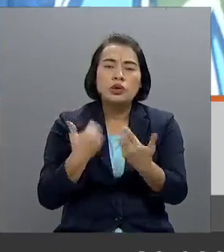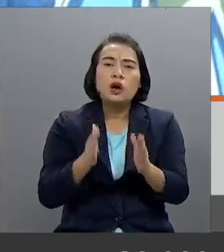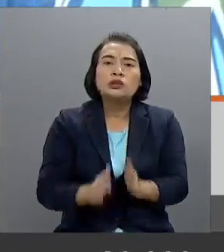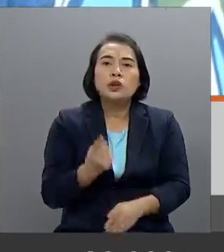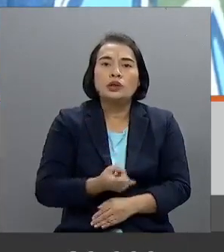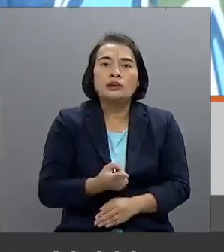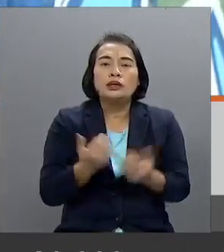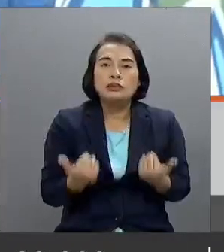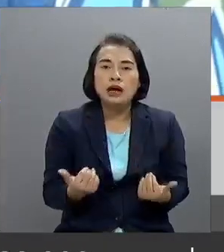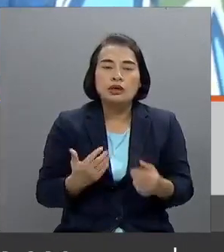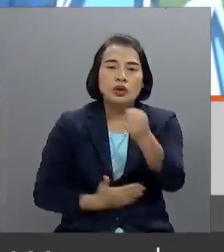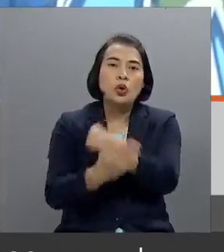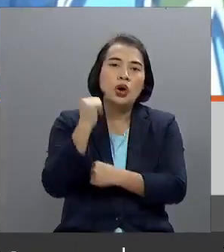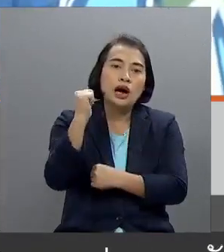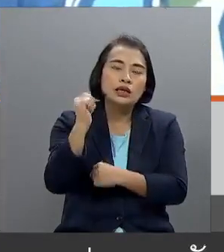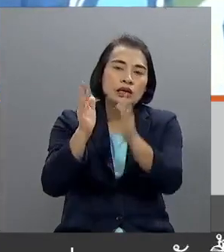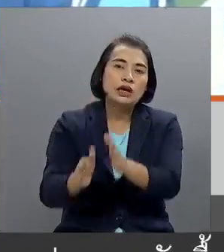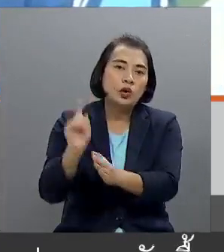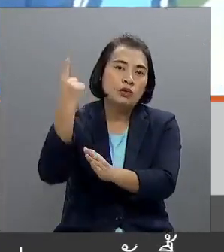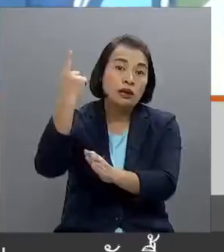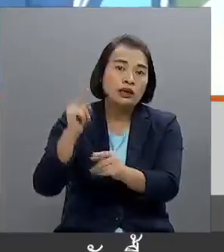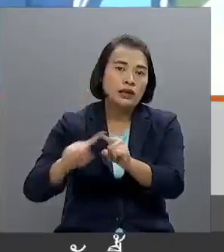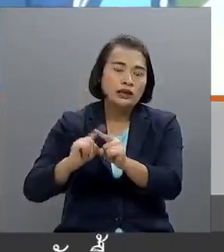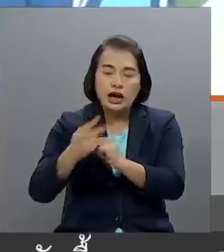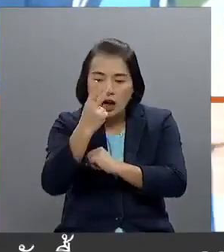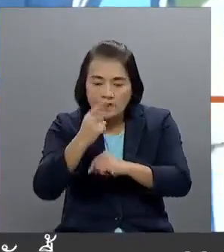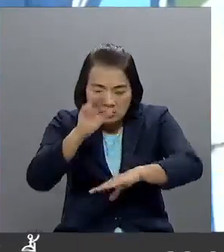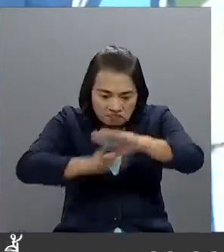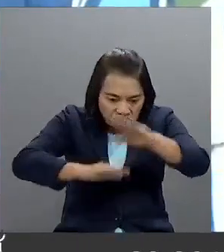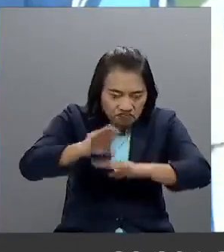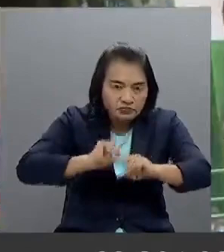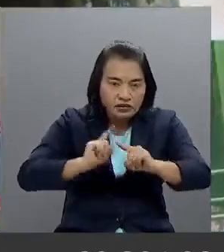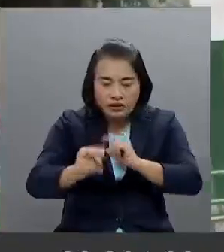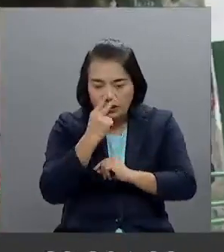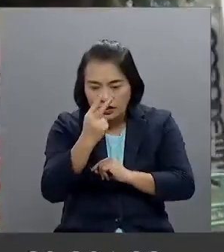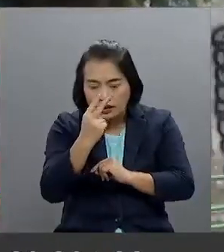ที่จะได้ทำให้คนอื่นได้แสดงฝีมือเราเห็นอาจเป็นช้างเผือกในวงการได